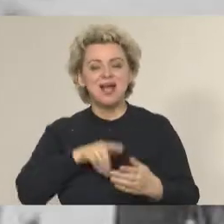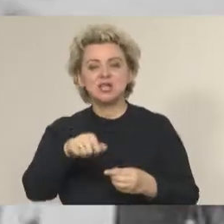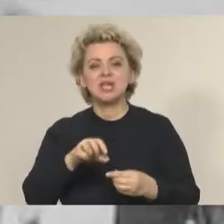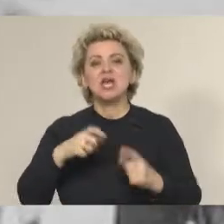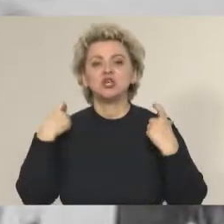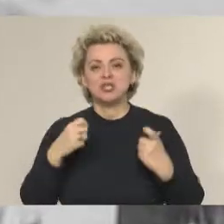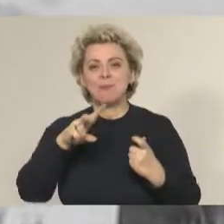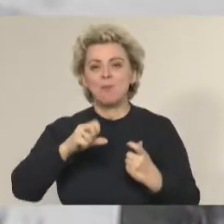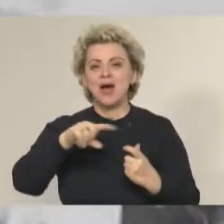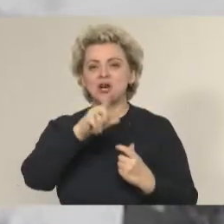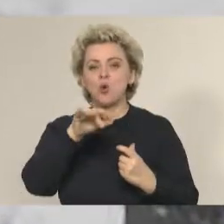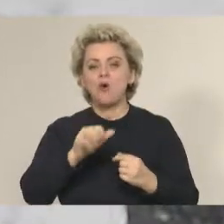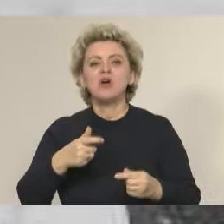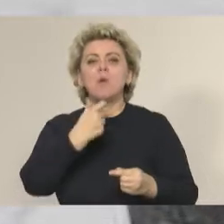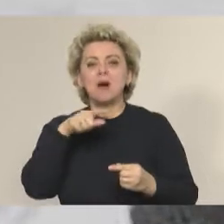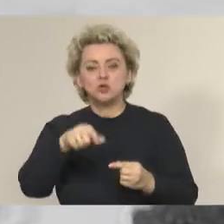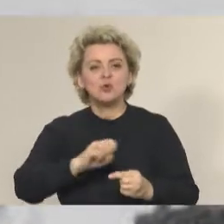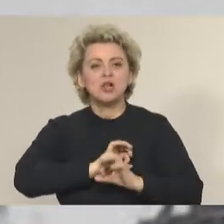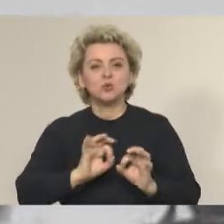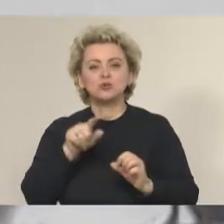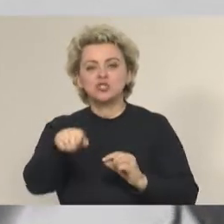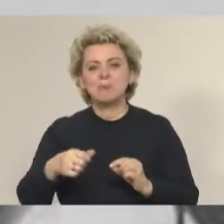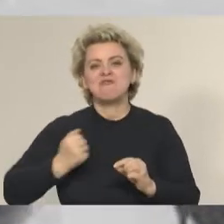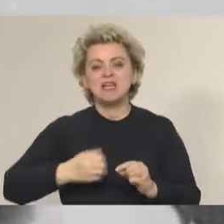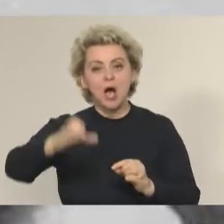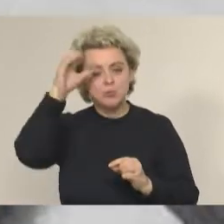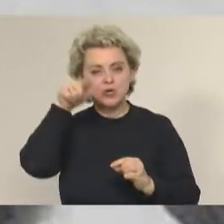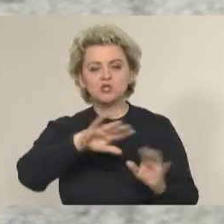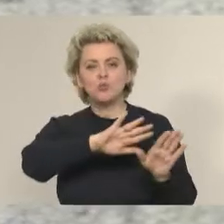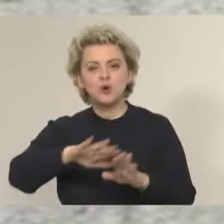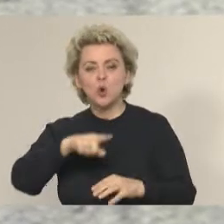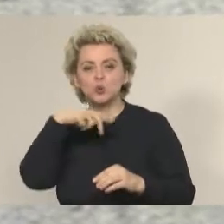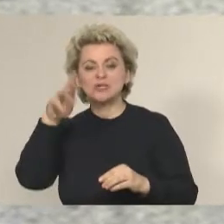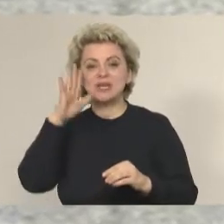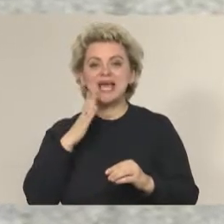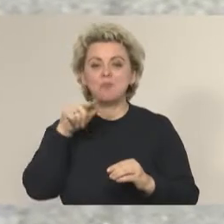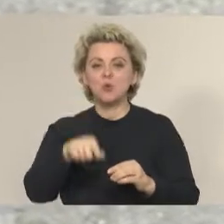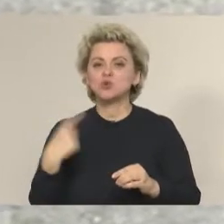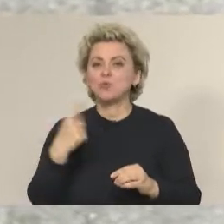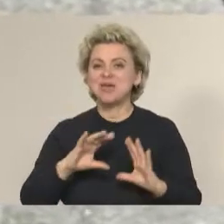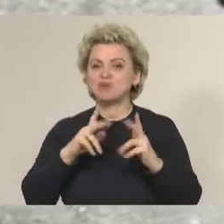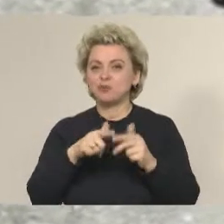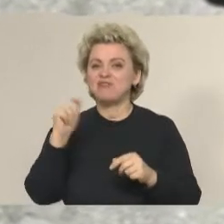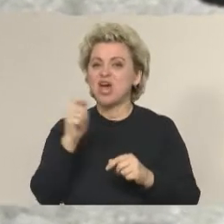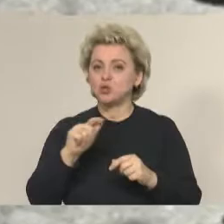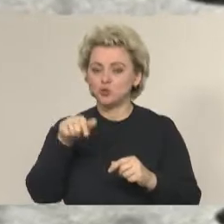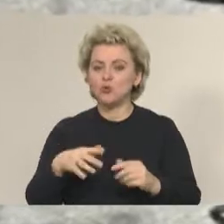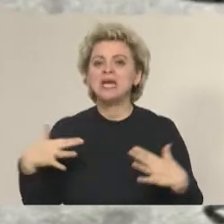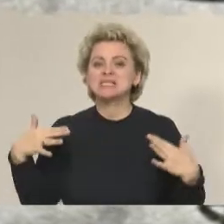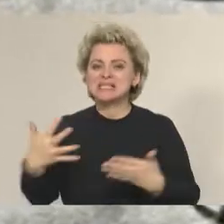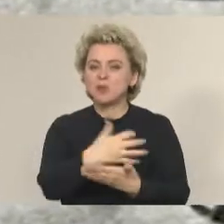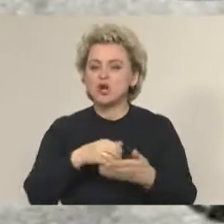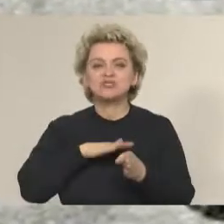Марков. Потомственный дворянин с блестящим военным образованием, прошедший русско-японскую и Первую мировую войны,